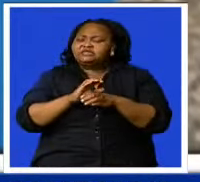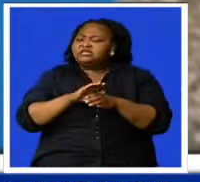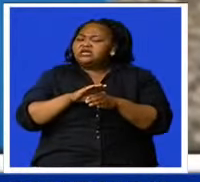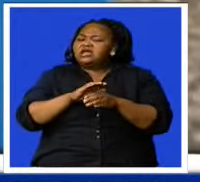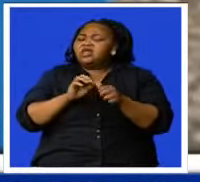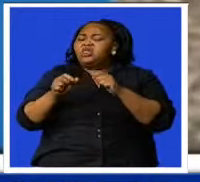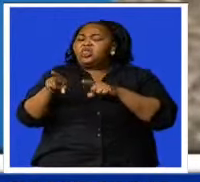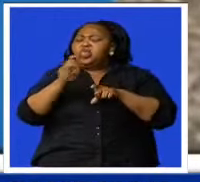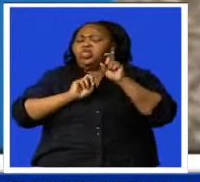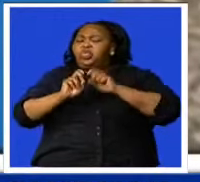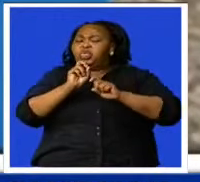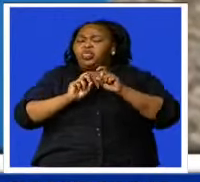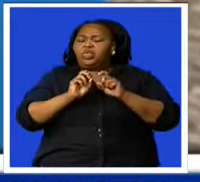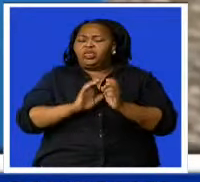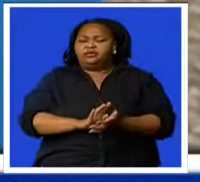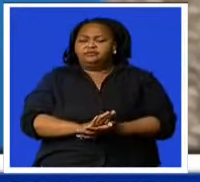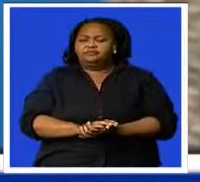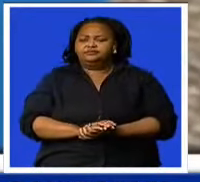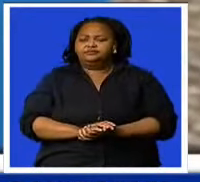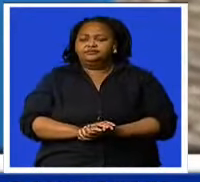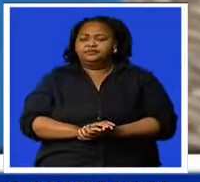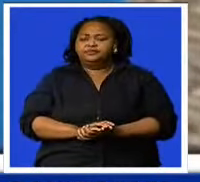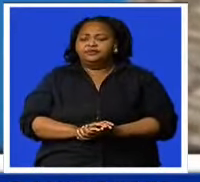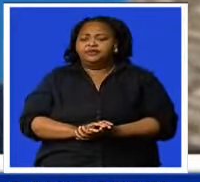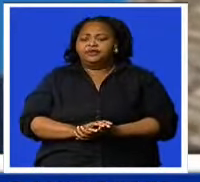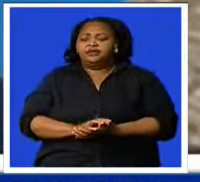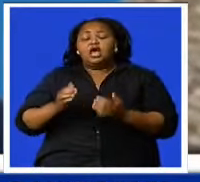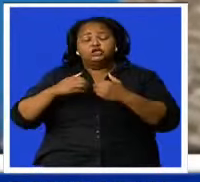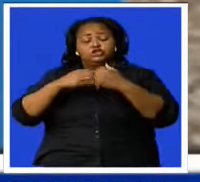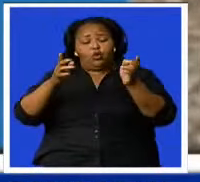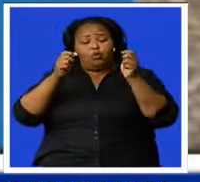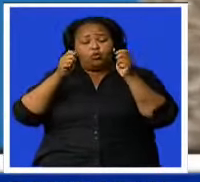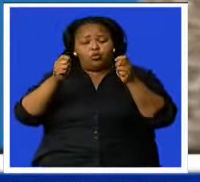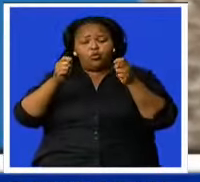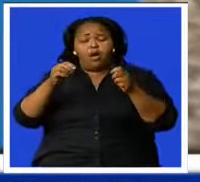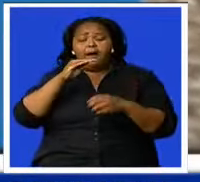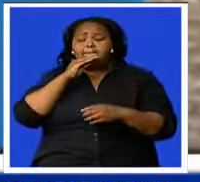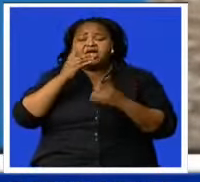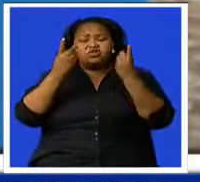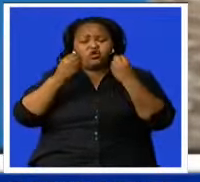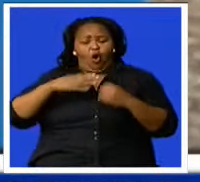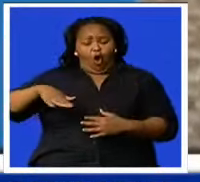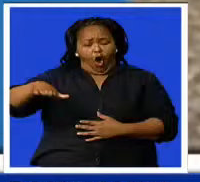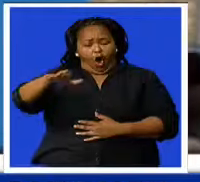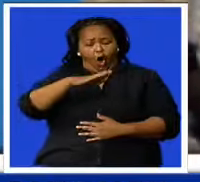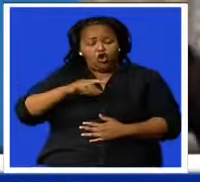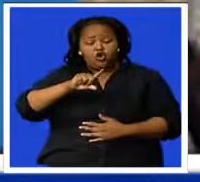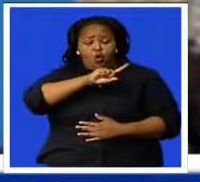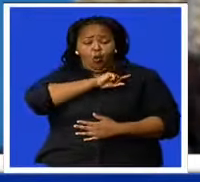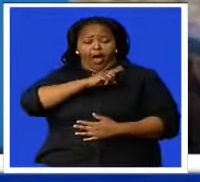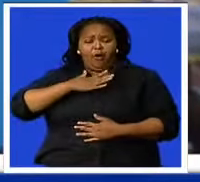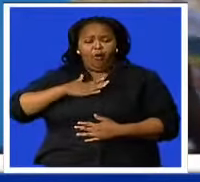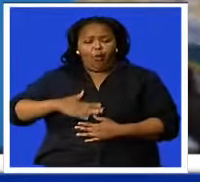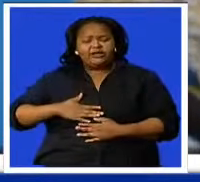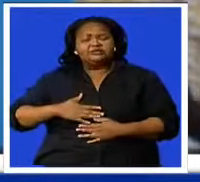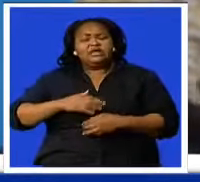it all sithi ngesiswati kwende konke lolo kufanele ukuthi kwende ukuze utivikele ku